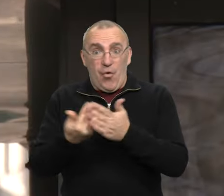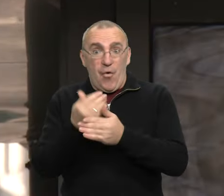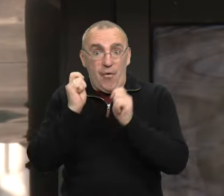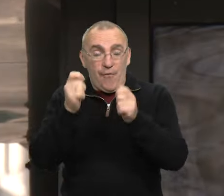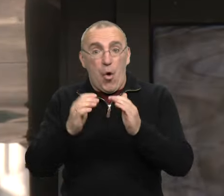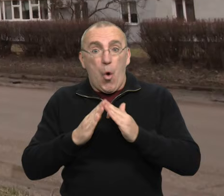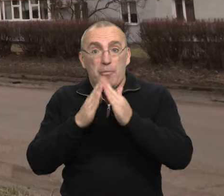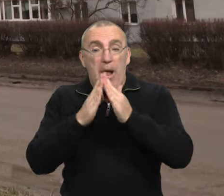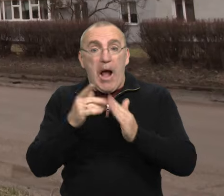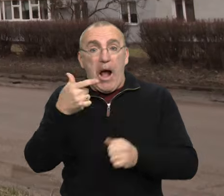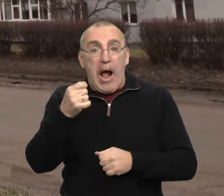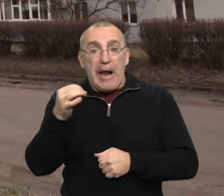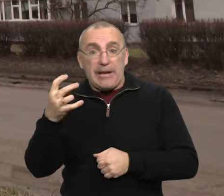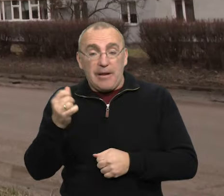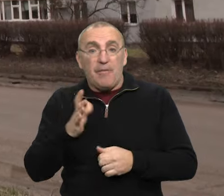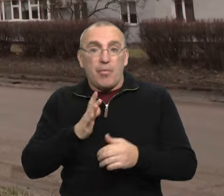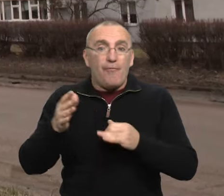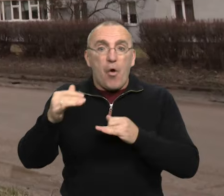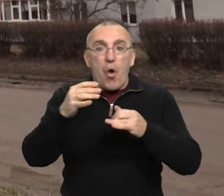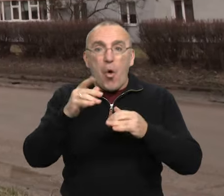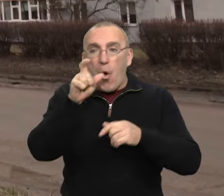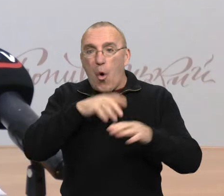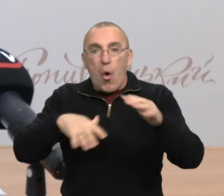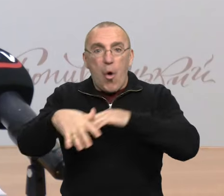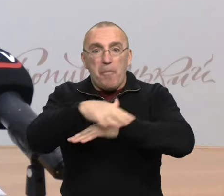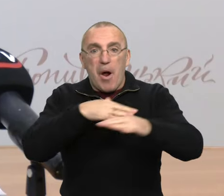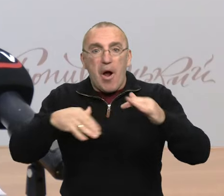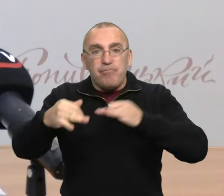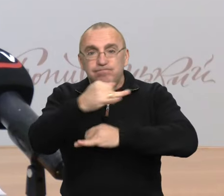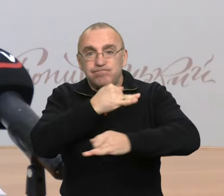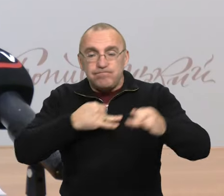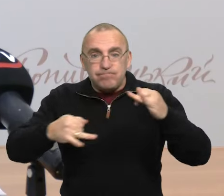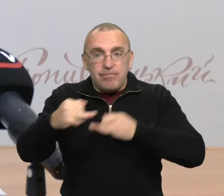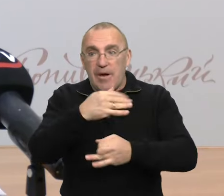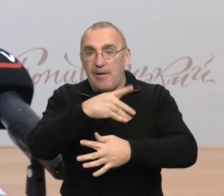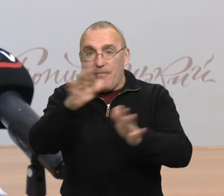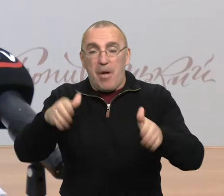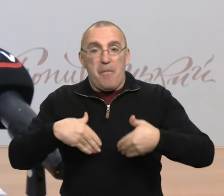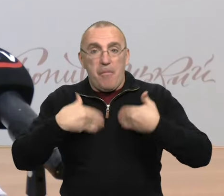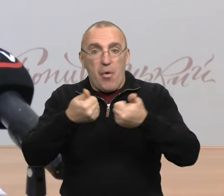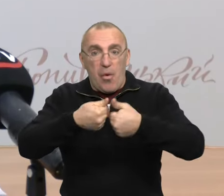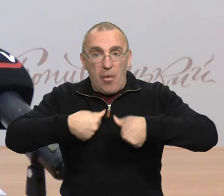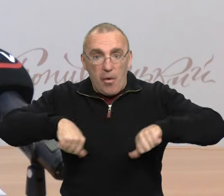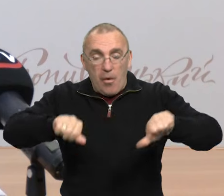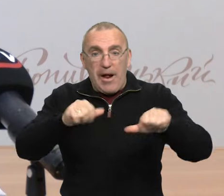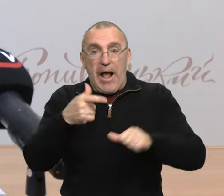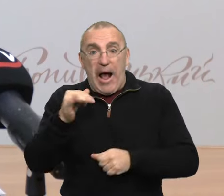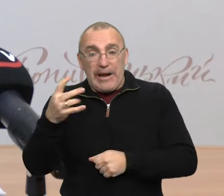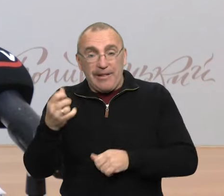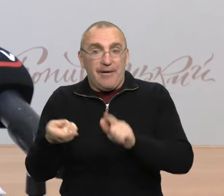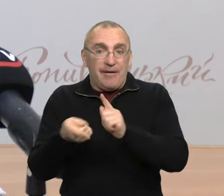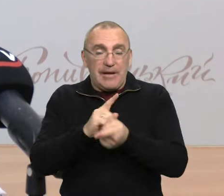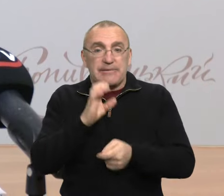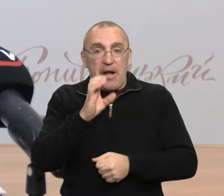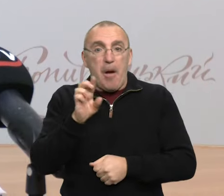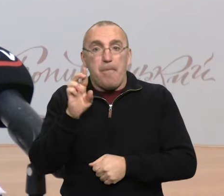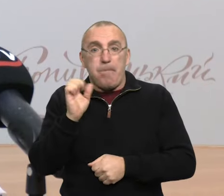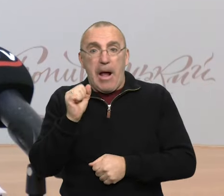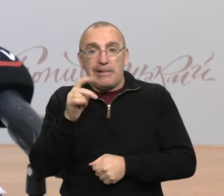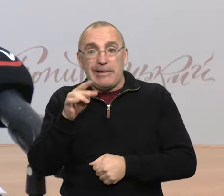вулиці космонавта Гагаріна тривають громадські обговорення топонімічна комісія пропонувала вулицю Гагаріна перейменувати на вулицю Степана